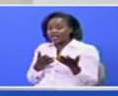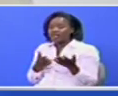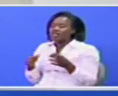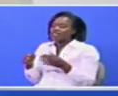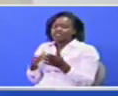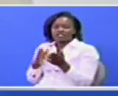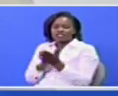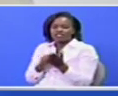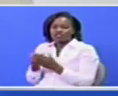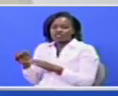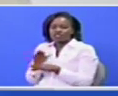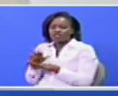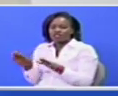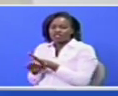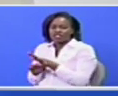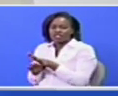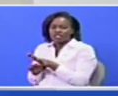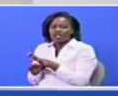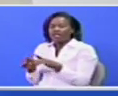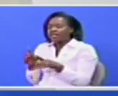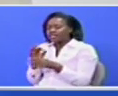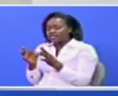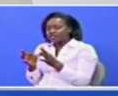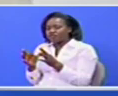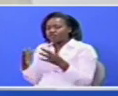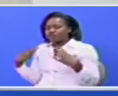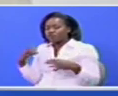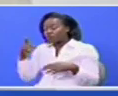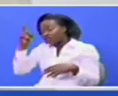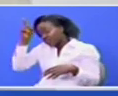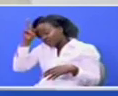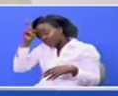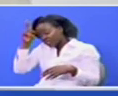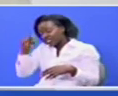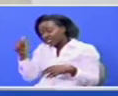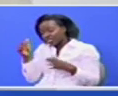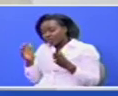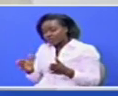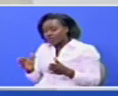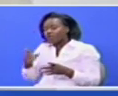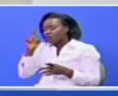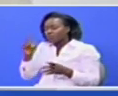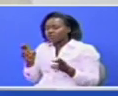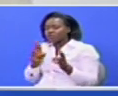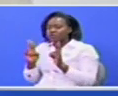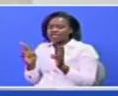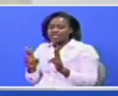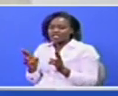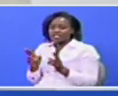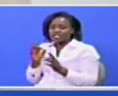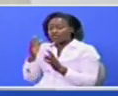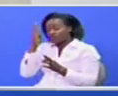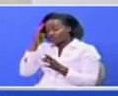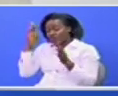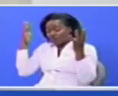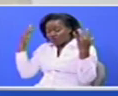yanaathiri mtu yote, iwe usafiri, iwe watu wako nyumbani, ni heri kila mtu ajiandae. Na mtu akijua kunanyesha mvua